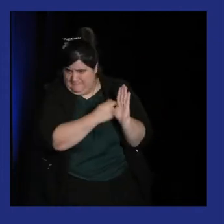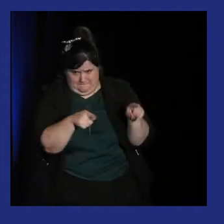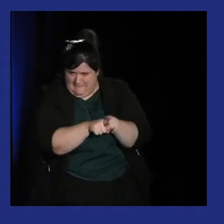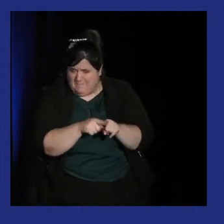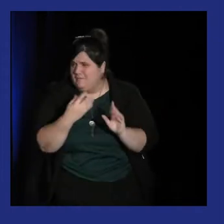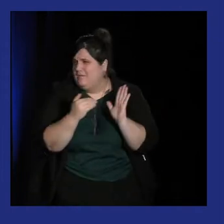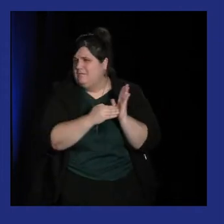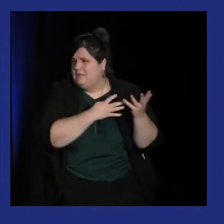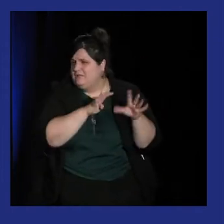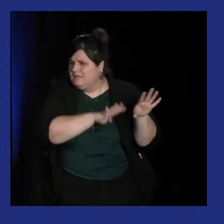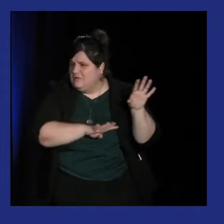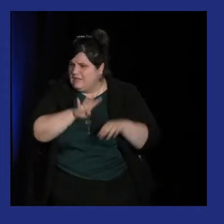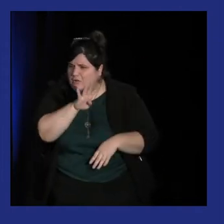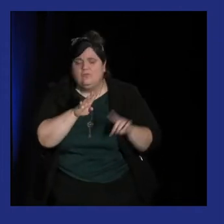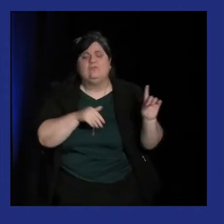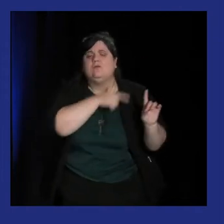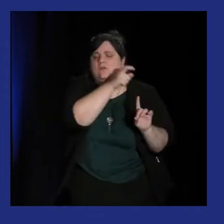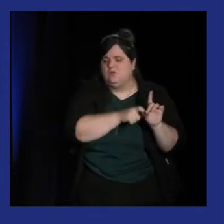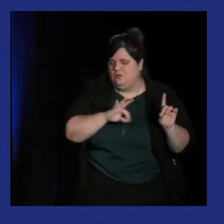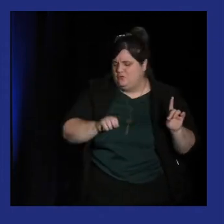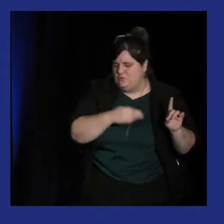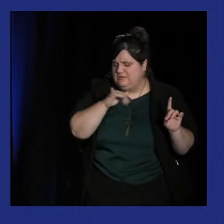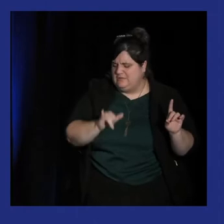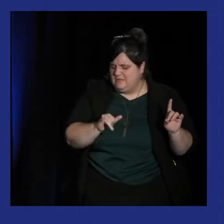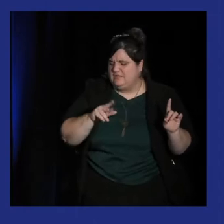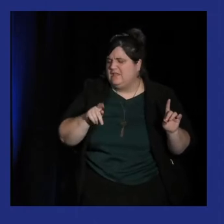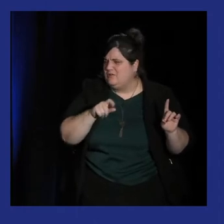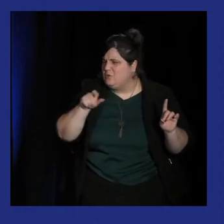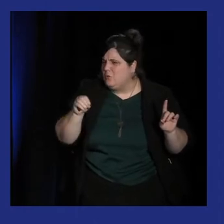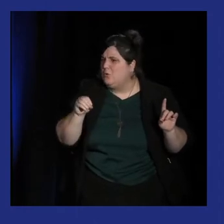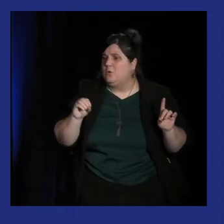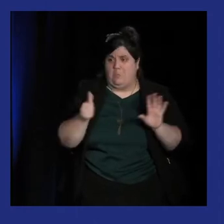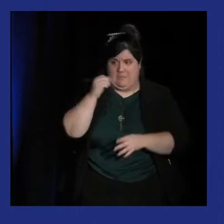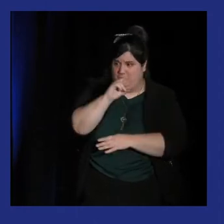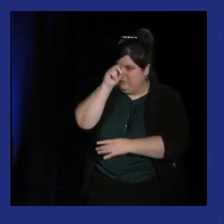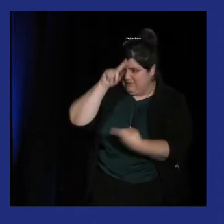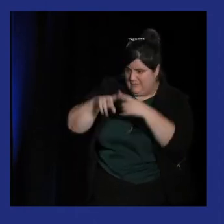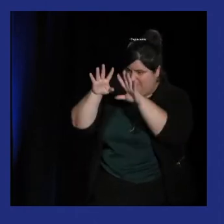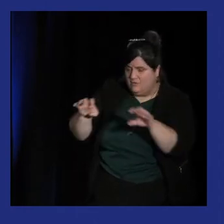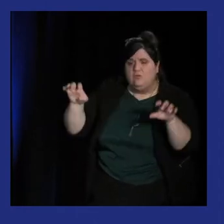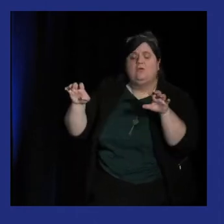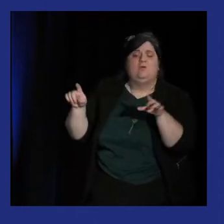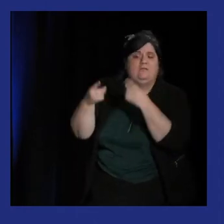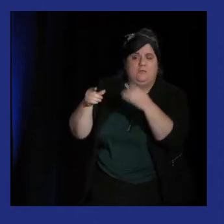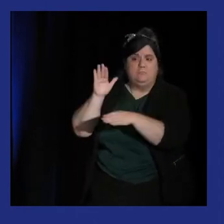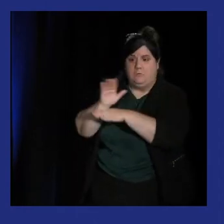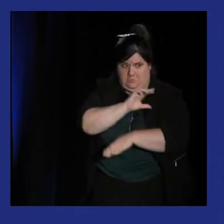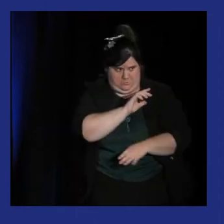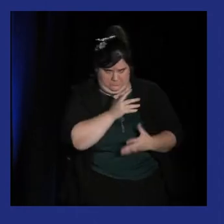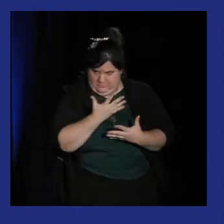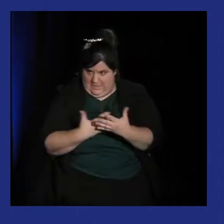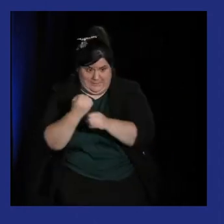créera vidéo Games Live le premier la première de concert de musique de jeux vidéo donc que ça soit en France